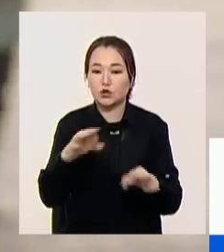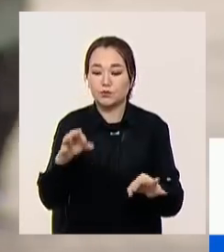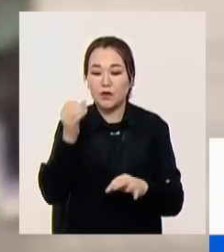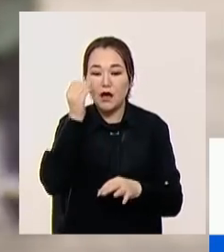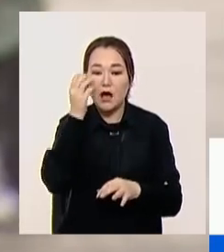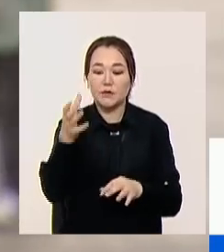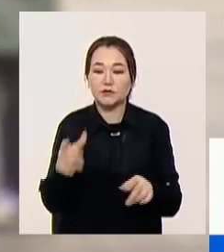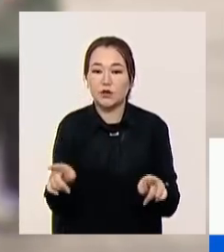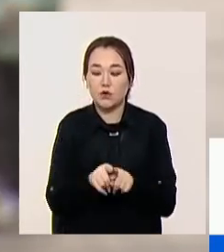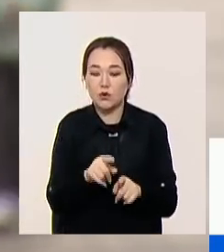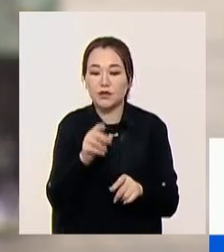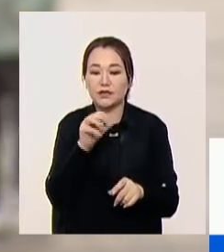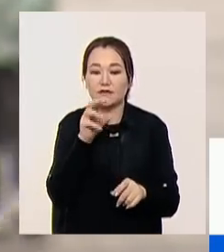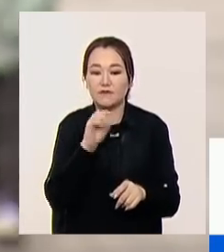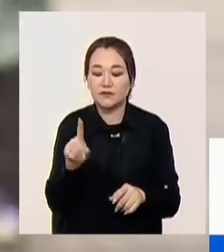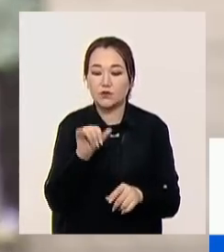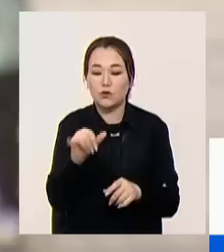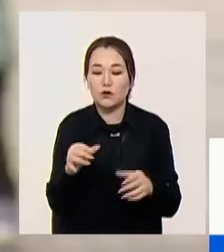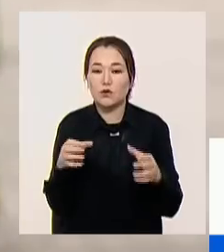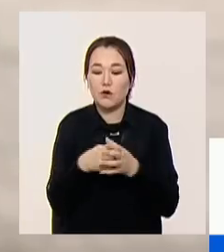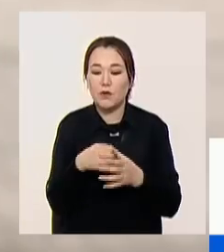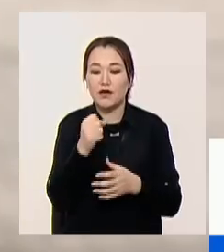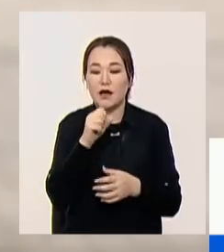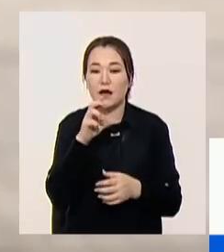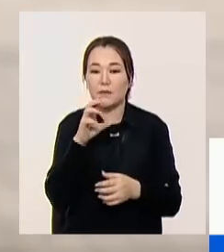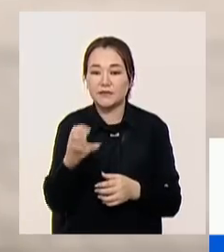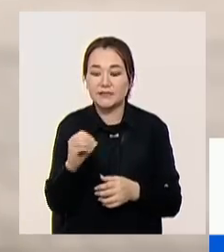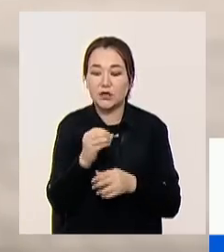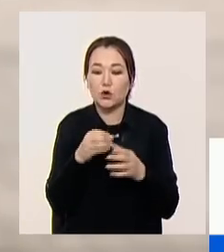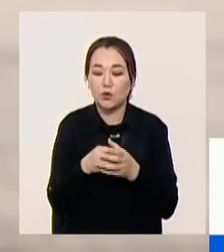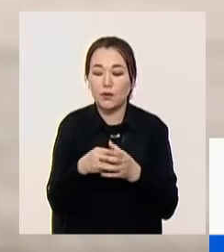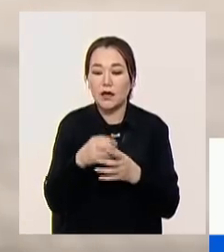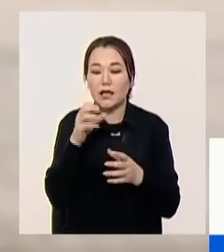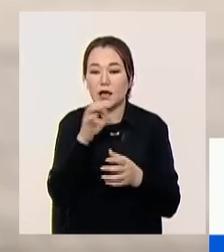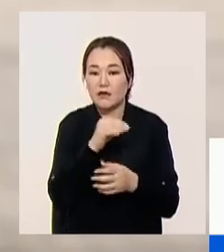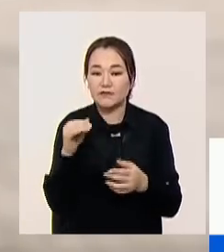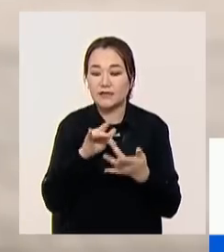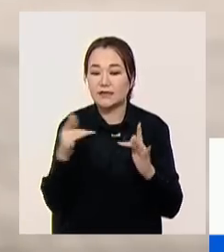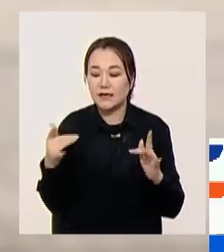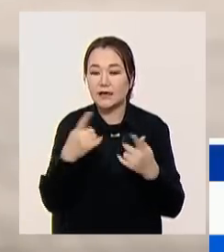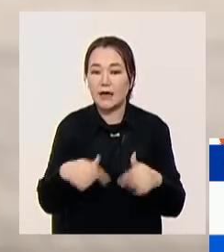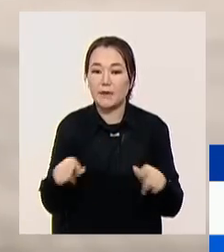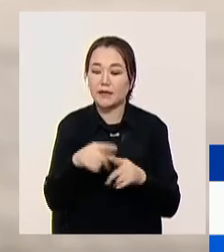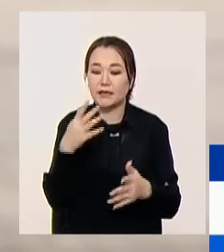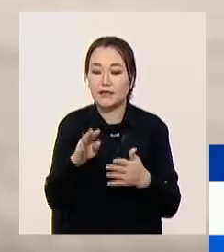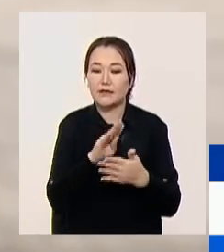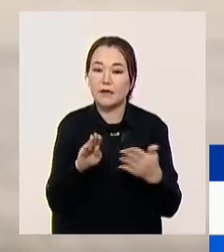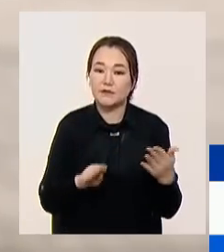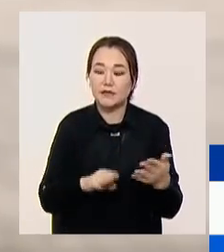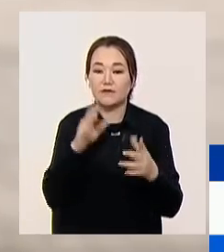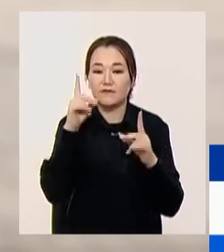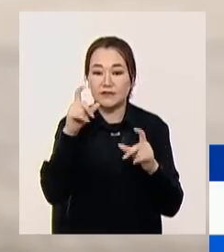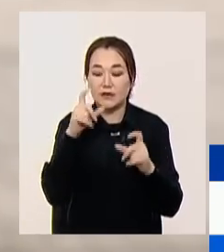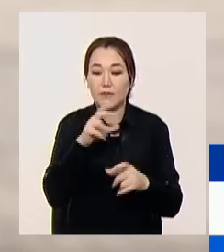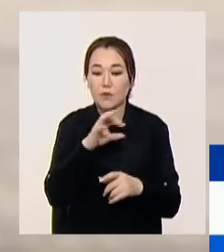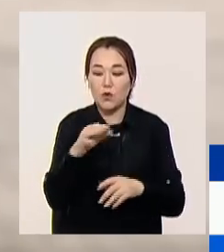образование. Такой девиз у компании IBC Group. Для этого нужно обратиться на официальный сайт компании или написать в Instagram